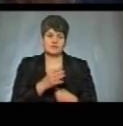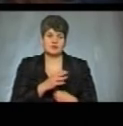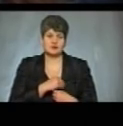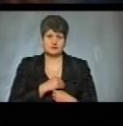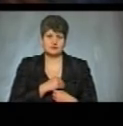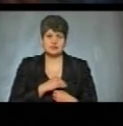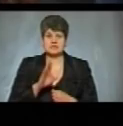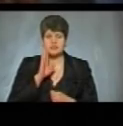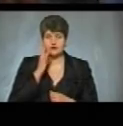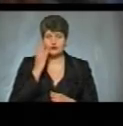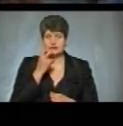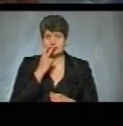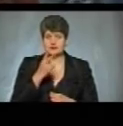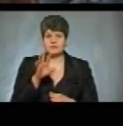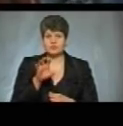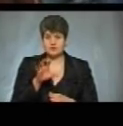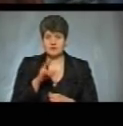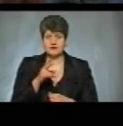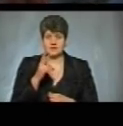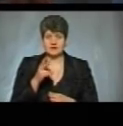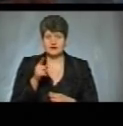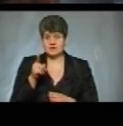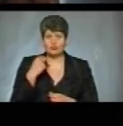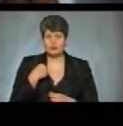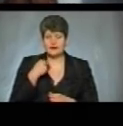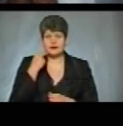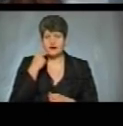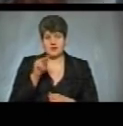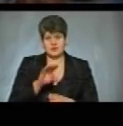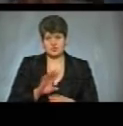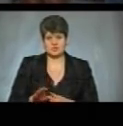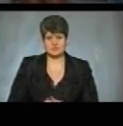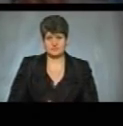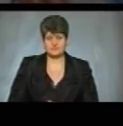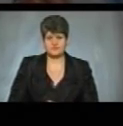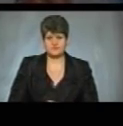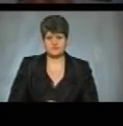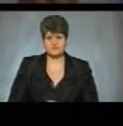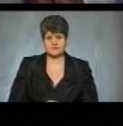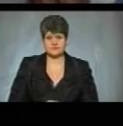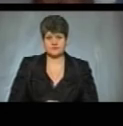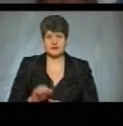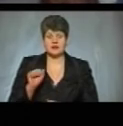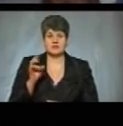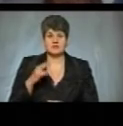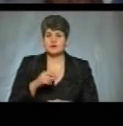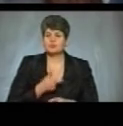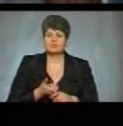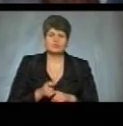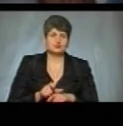Я зранку, коли дивлюсь на його фотографії, кажу, ти в мене найкращий. Андрій, він був дуже